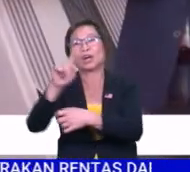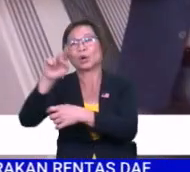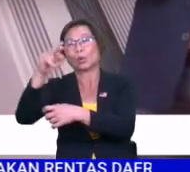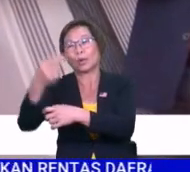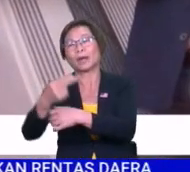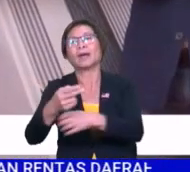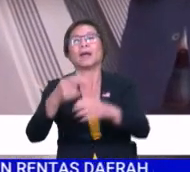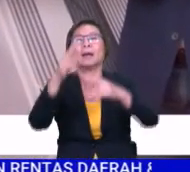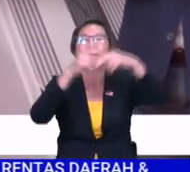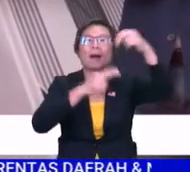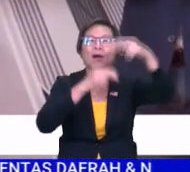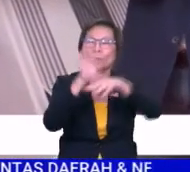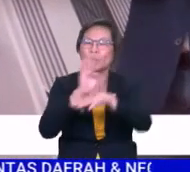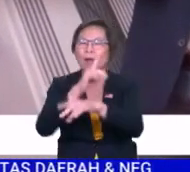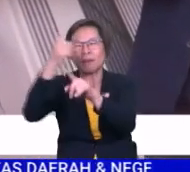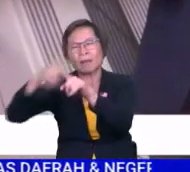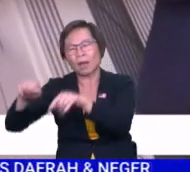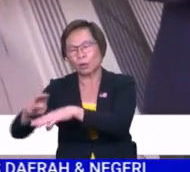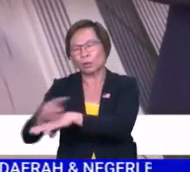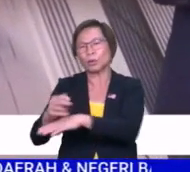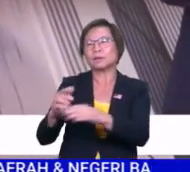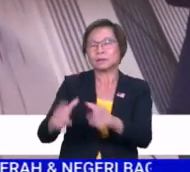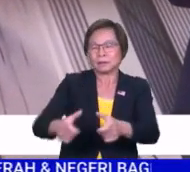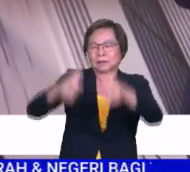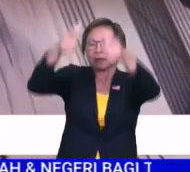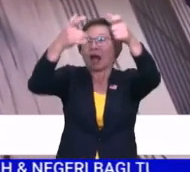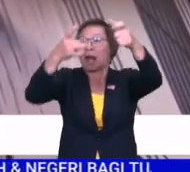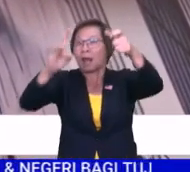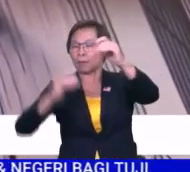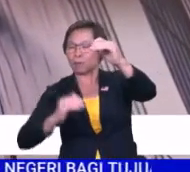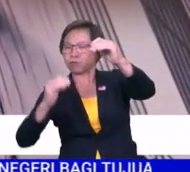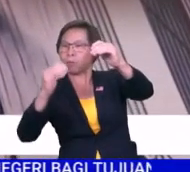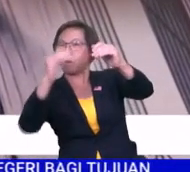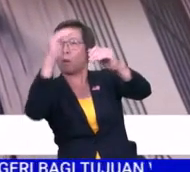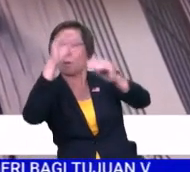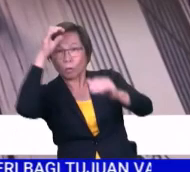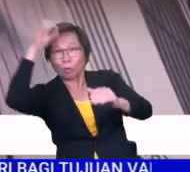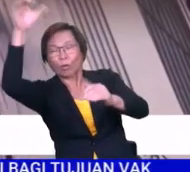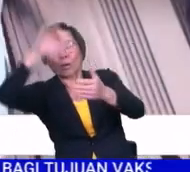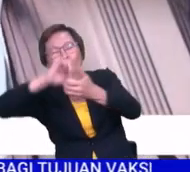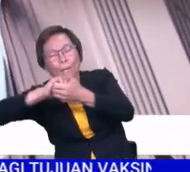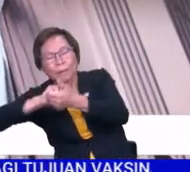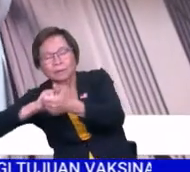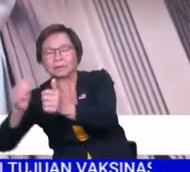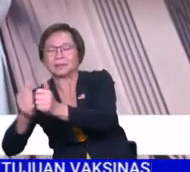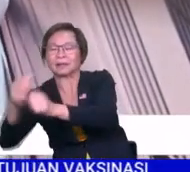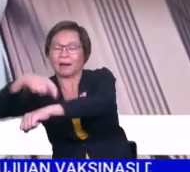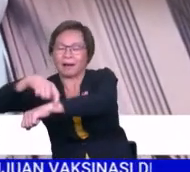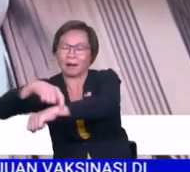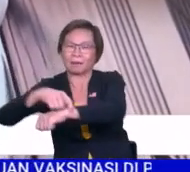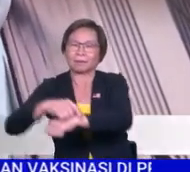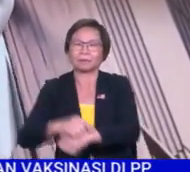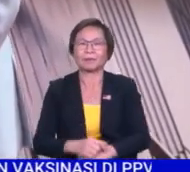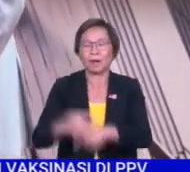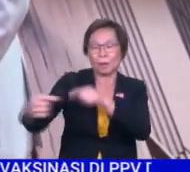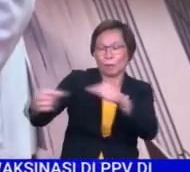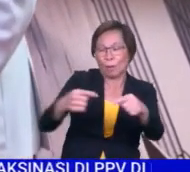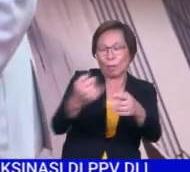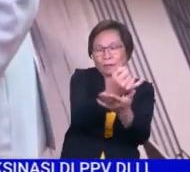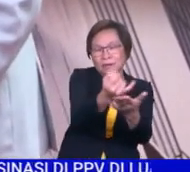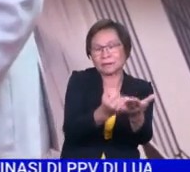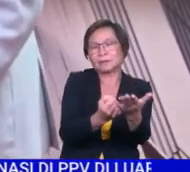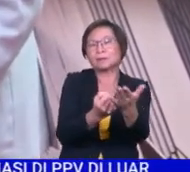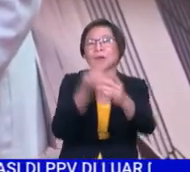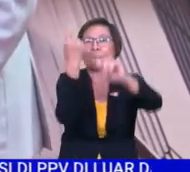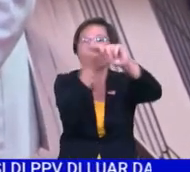bangunan komersial pelbagai kegunaan setinggi 18 tingkat dibina dengan konsep mesra alam lain merupakan pertandingan seni